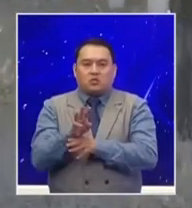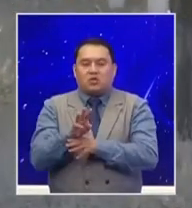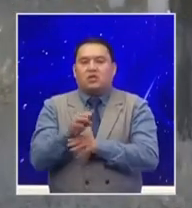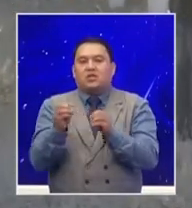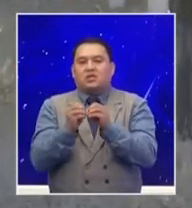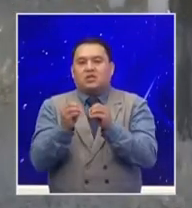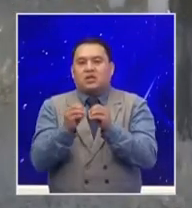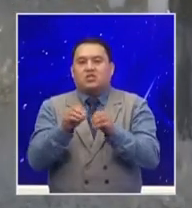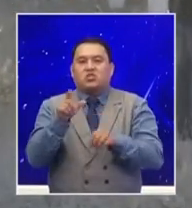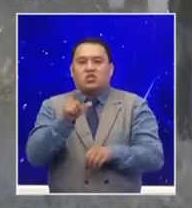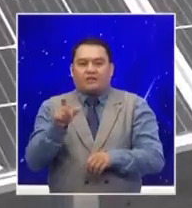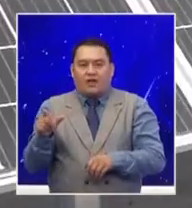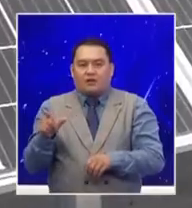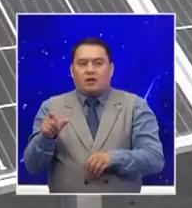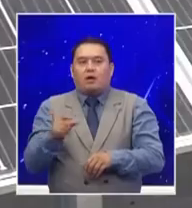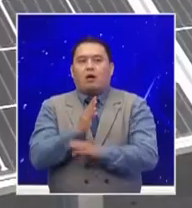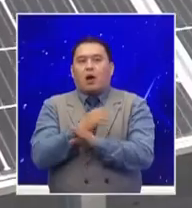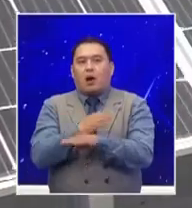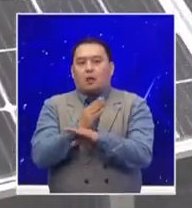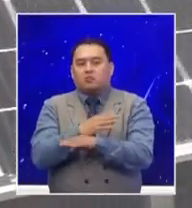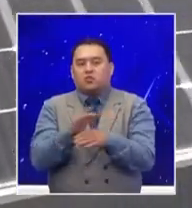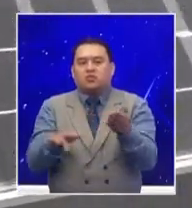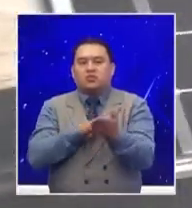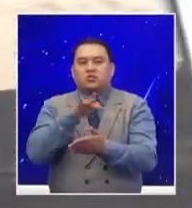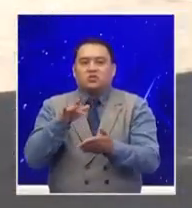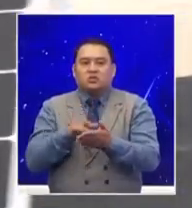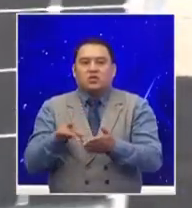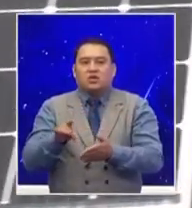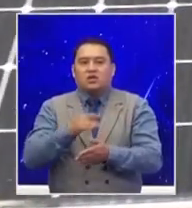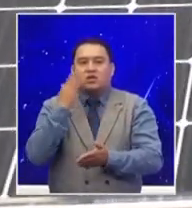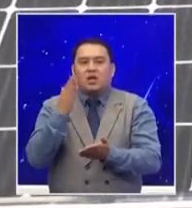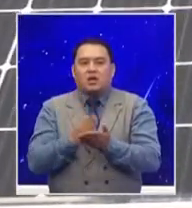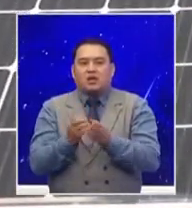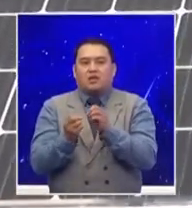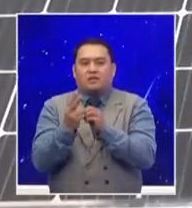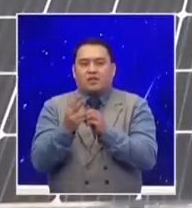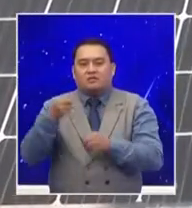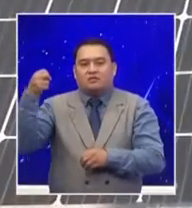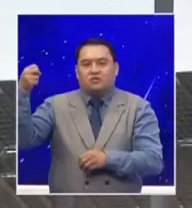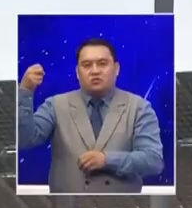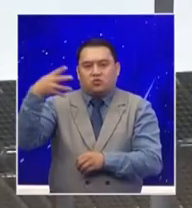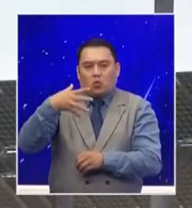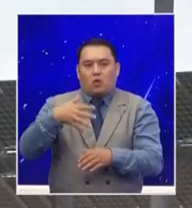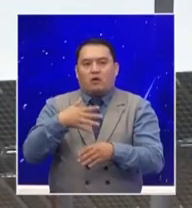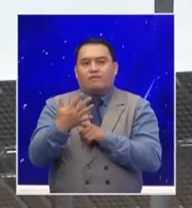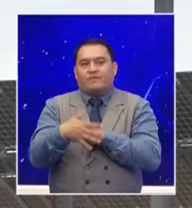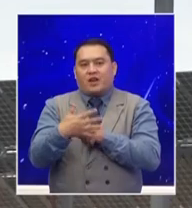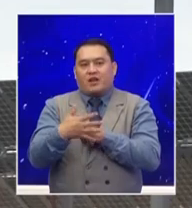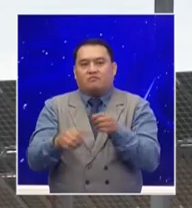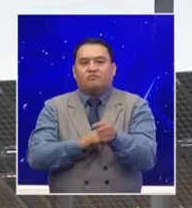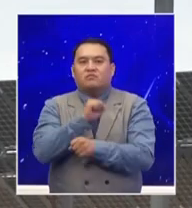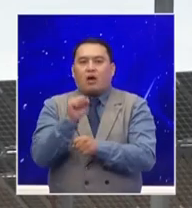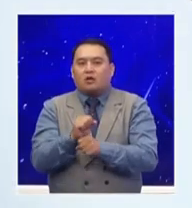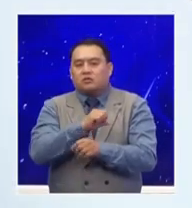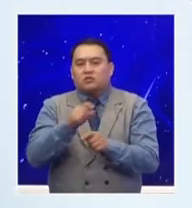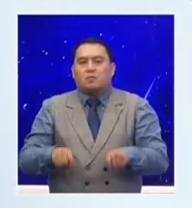около 10 местных жителей. Наряду с Капшагайской гидроэлектростанцией в регионе также действуют 12 солнечных и ветряных электростанций. Они